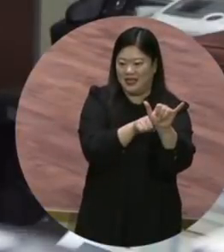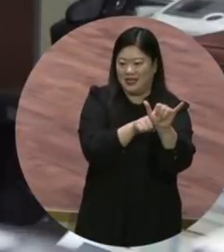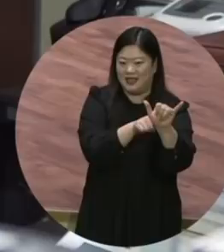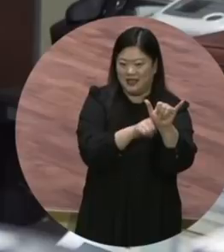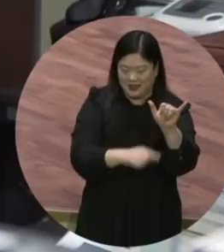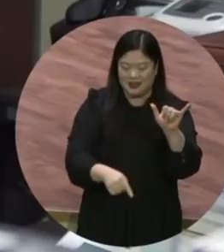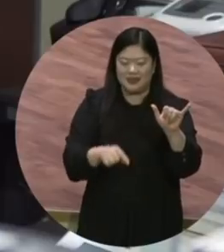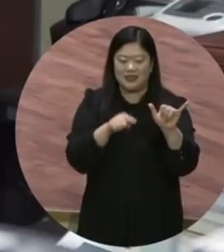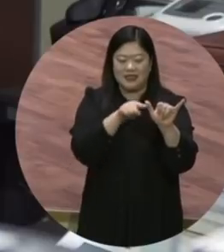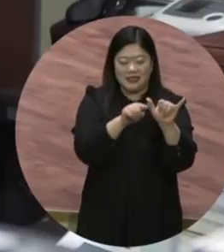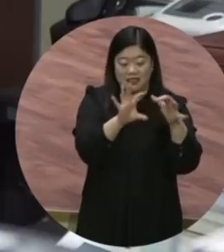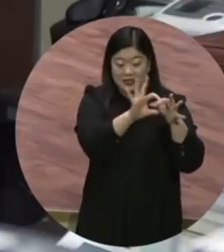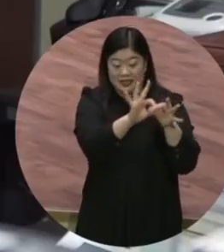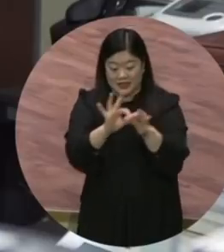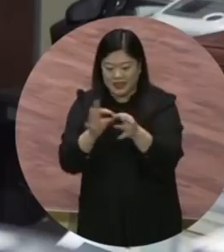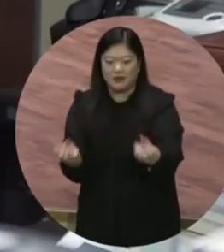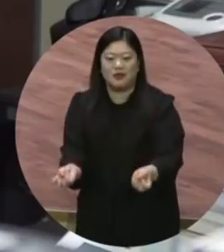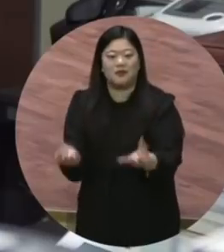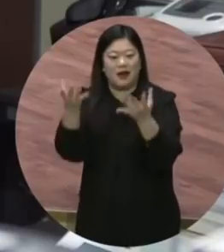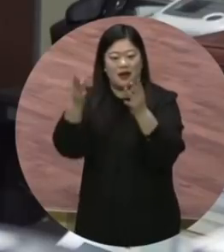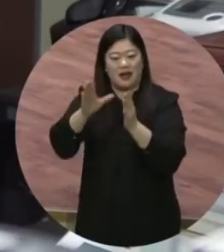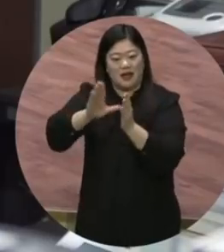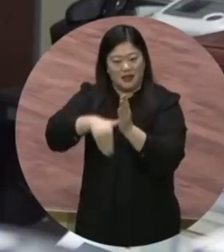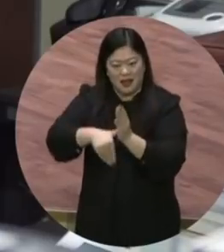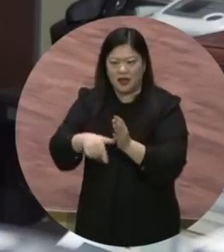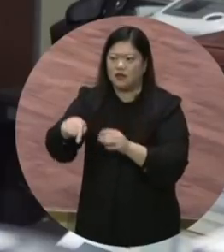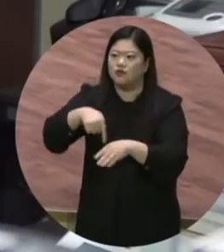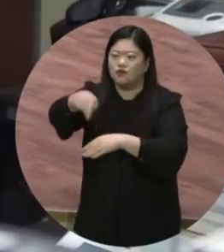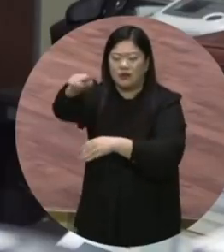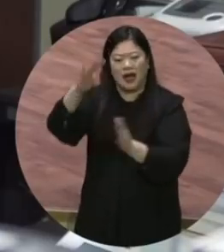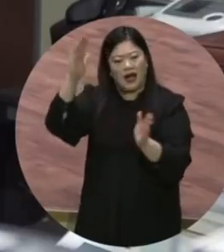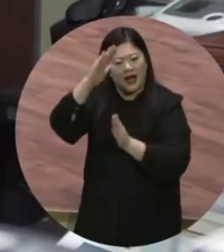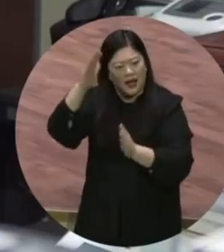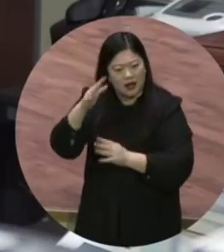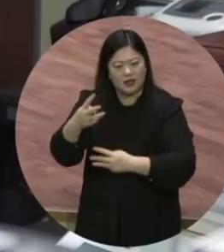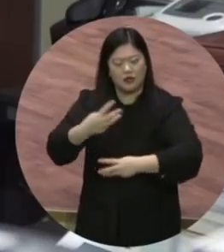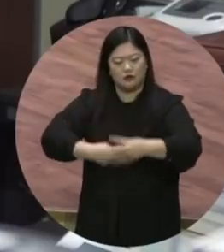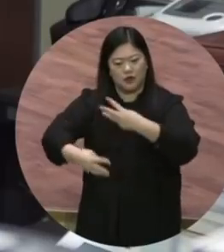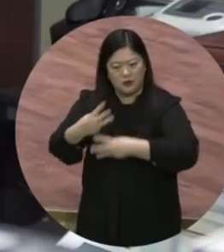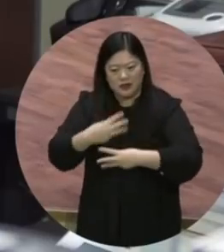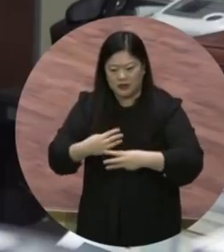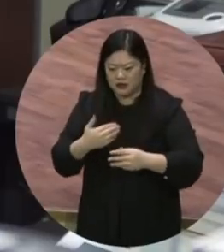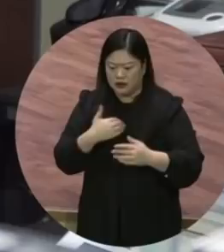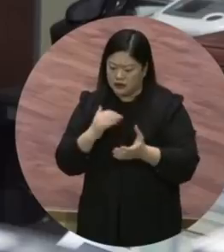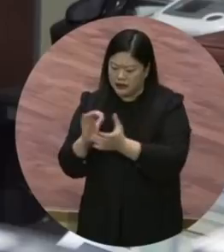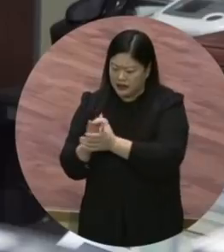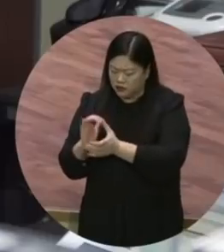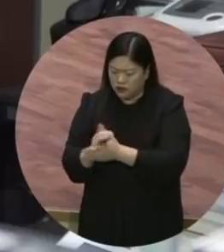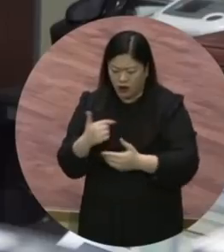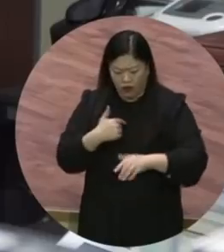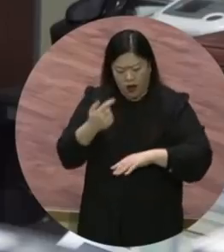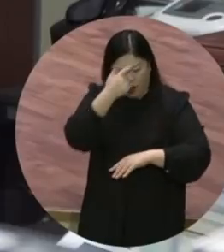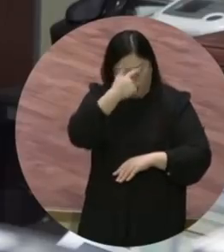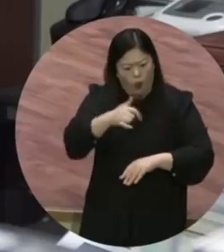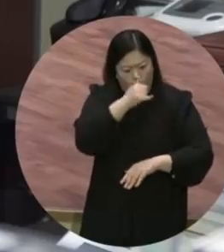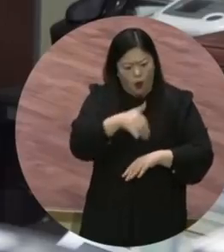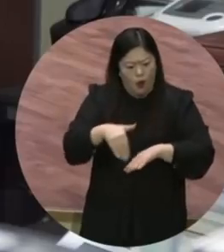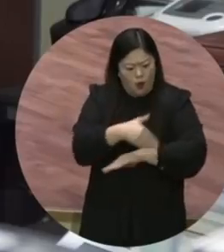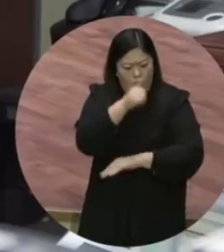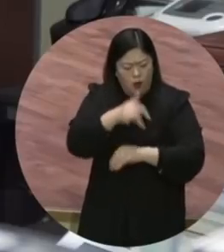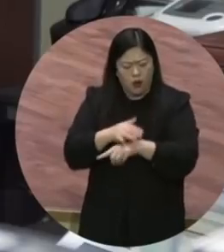통해서 그동안에 우리 랩런터 친구들, 또 이웃들, 또 우리